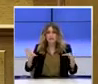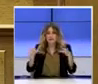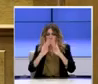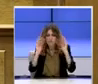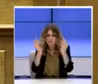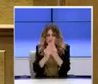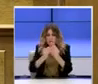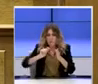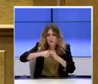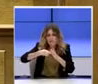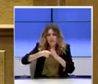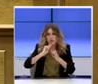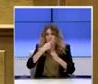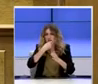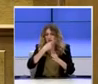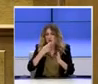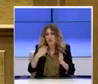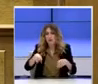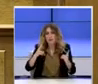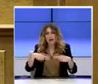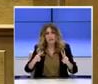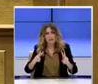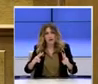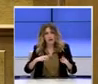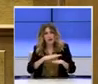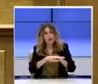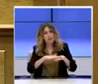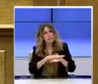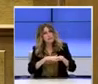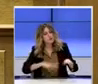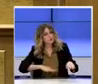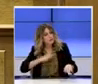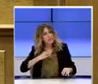πάρει, κρίσιμες αποφάσεις για την πορεία της